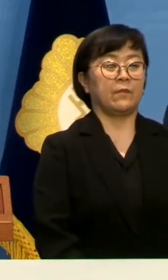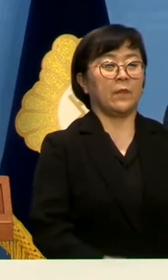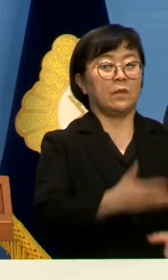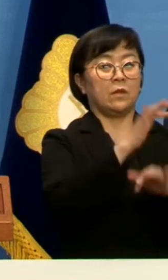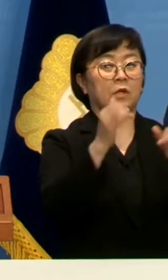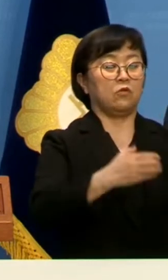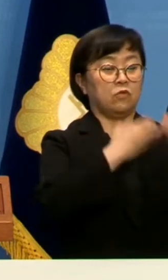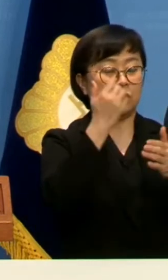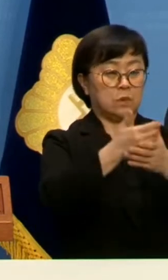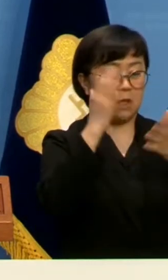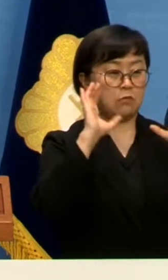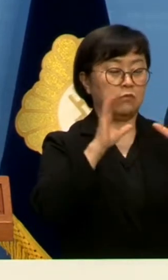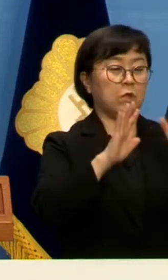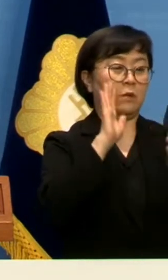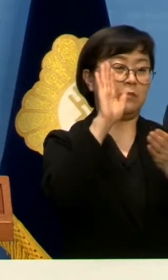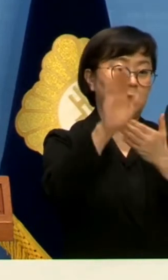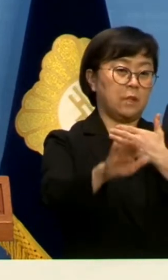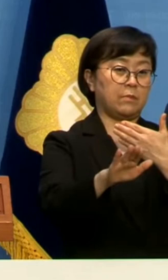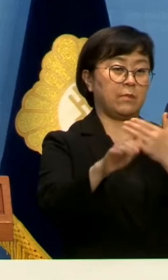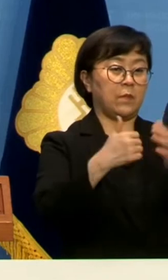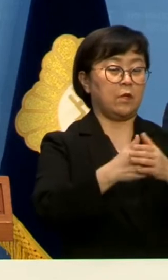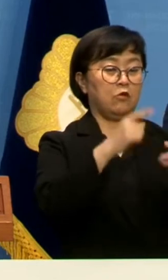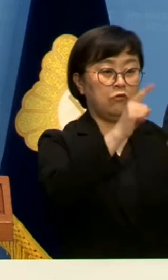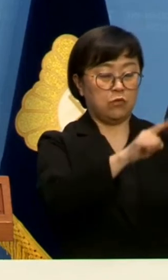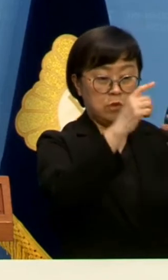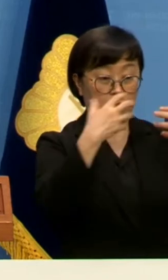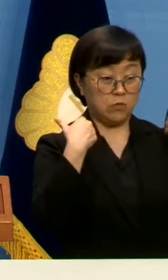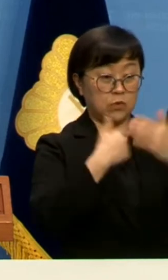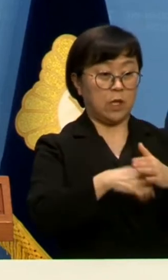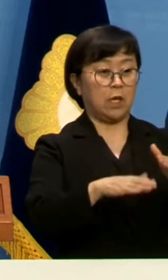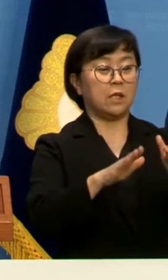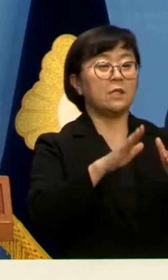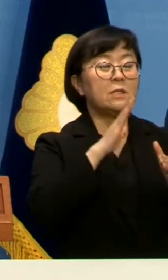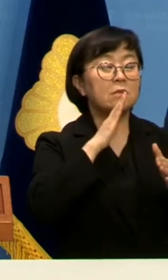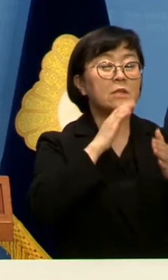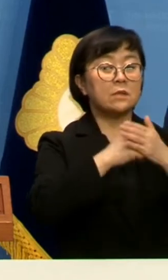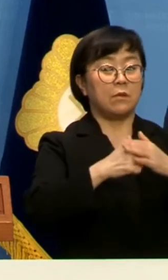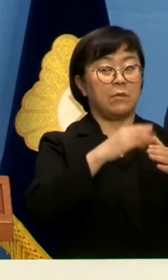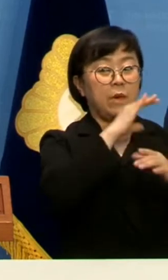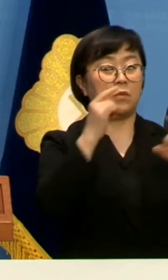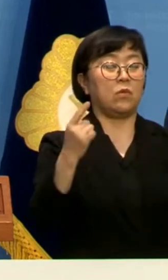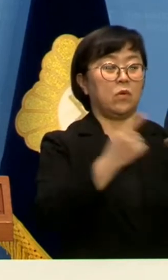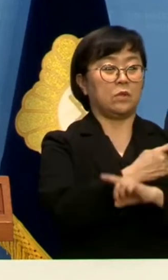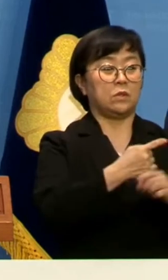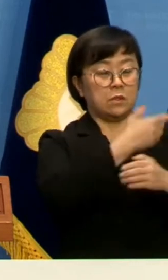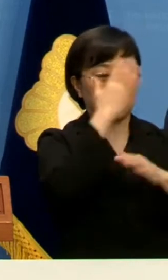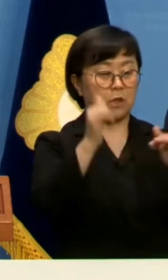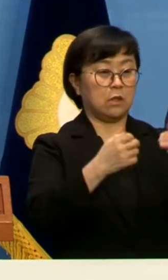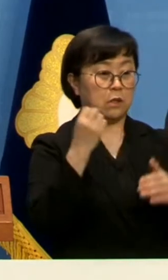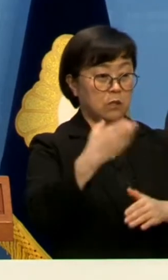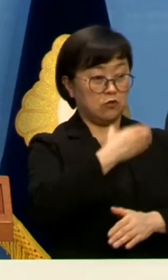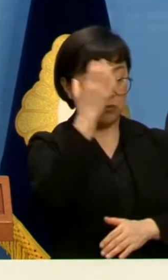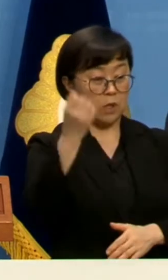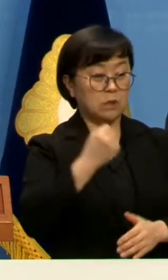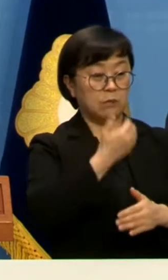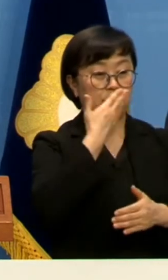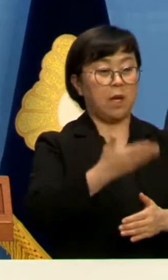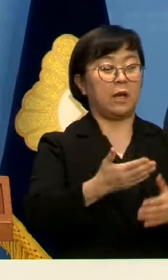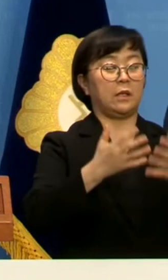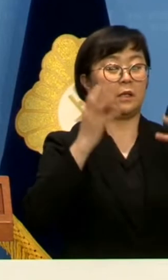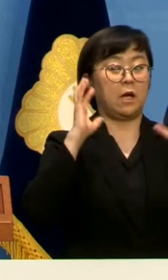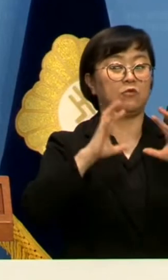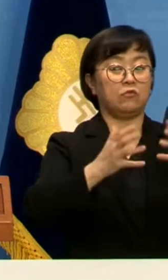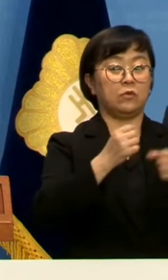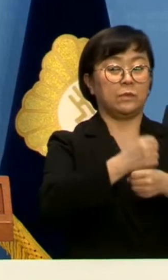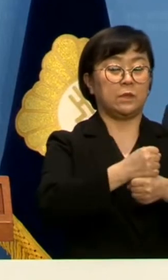청년의 꿈은 대한민국의 미래입니다. 윤석열 정부의 실정을 바로잡아 청년들이 다시 꿈꿀 수 있는 대한민국을